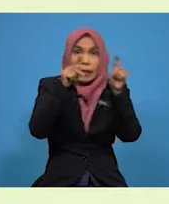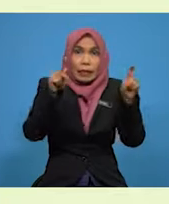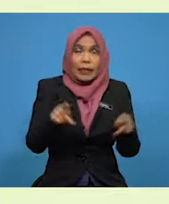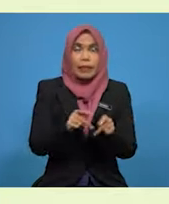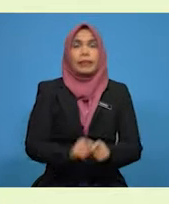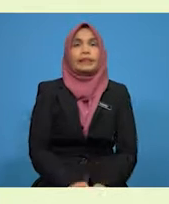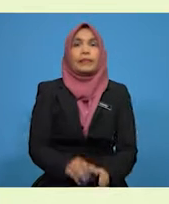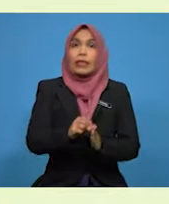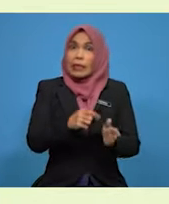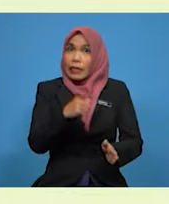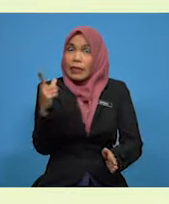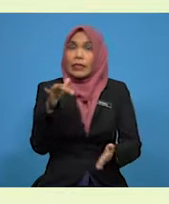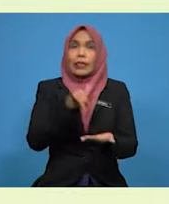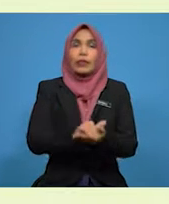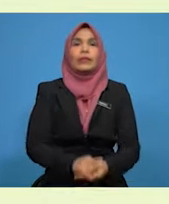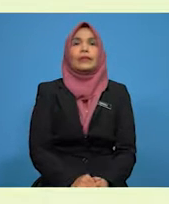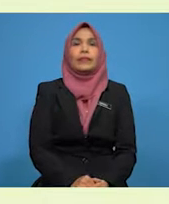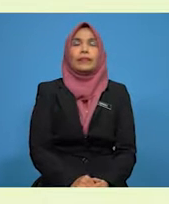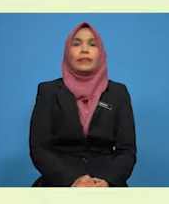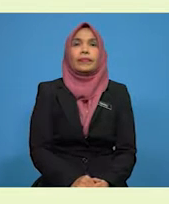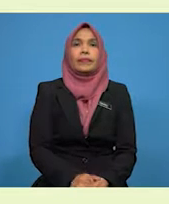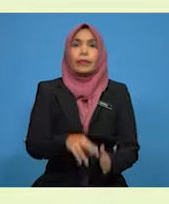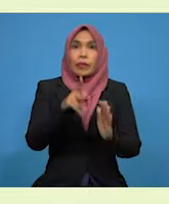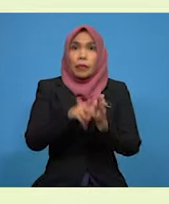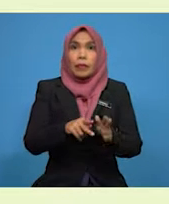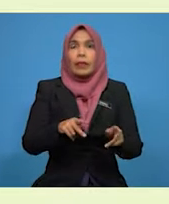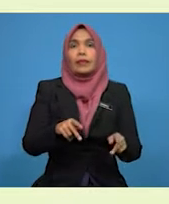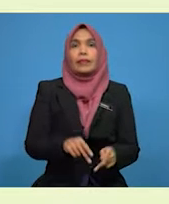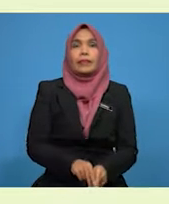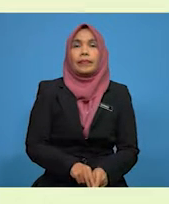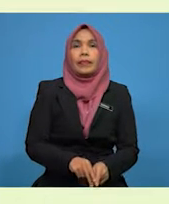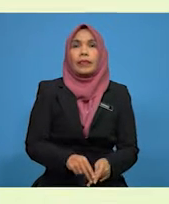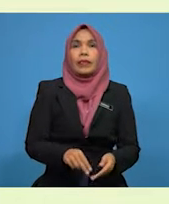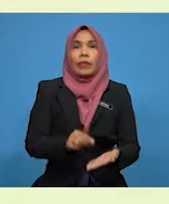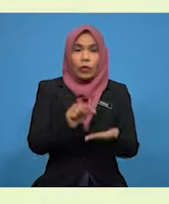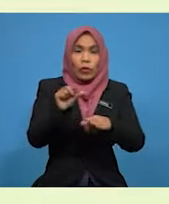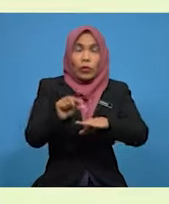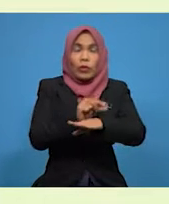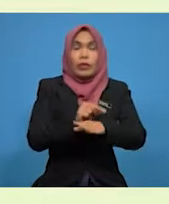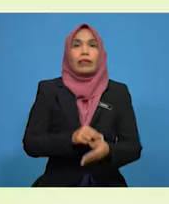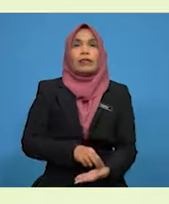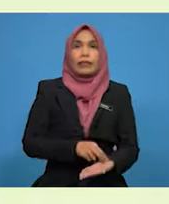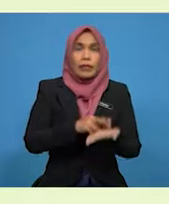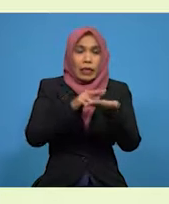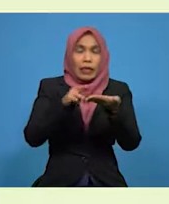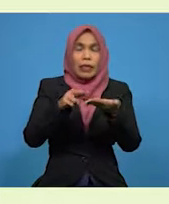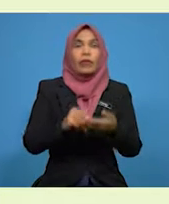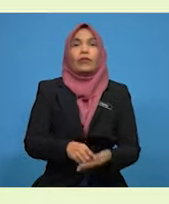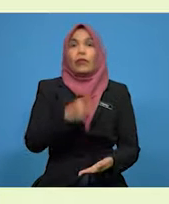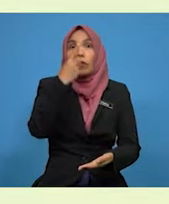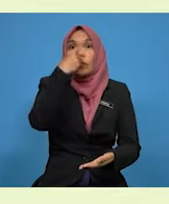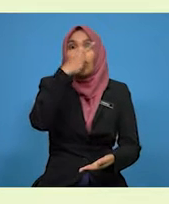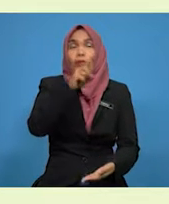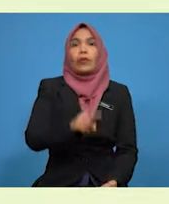ini untuk pengiraan bonus, kerja lebih masa atau overtime, serta ada sesetengah